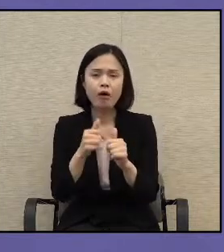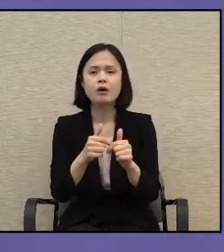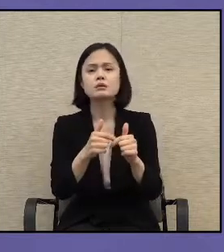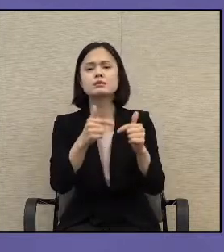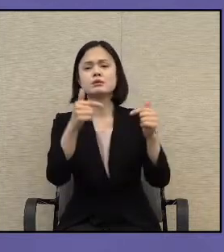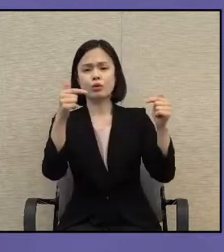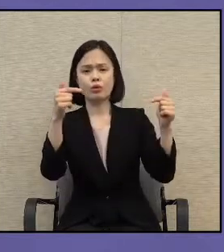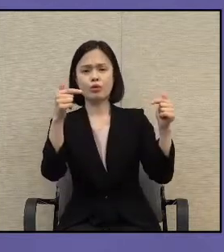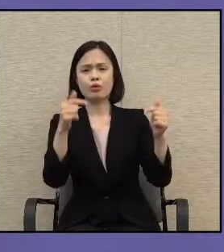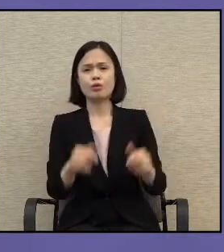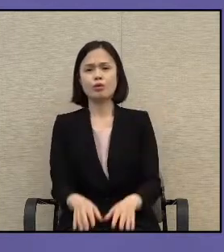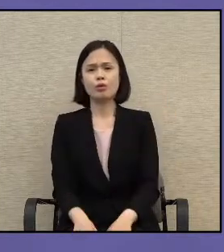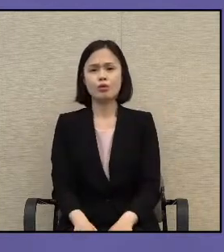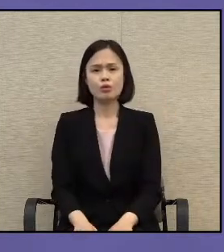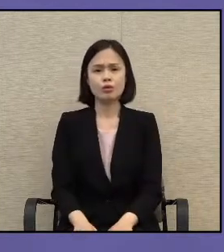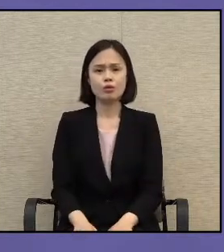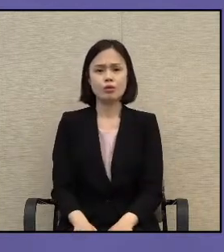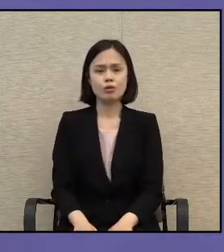자살이라에